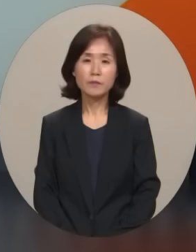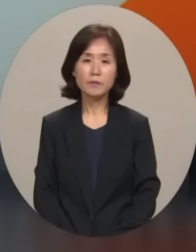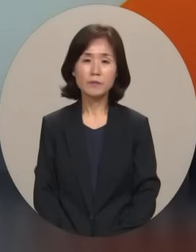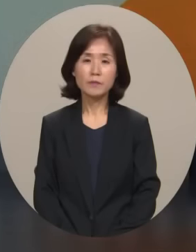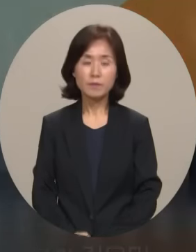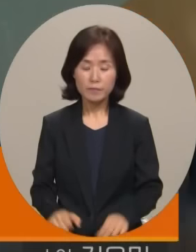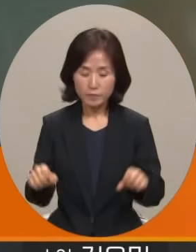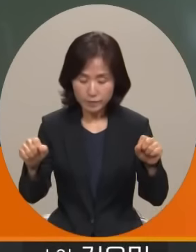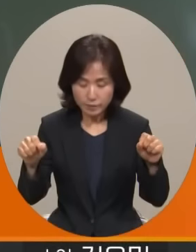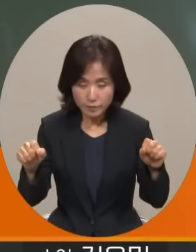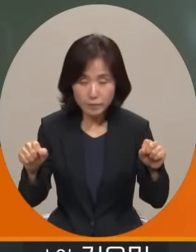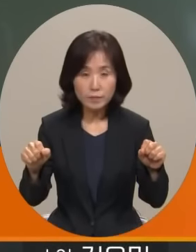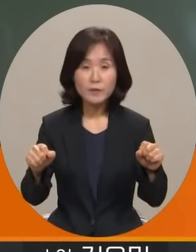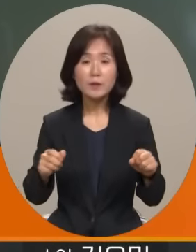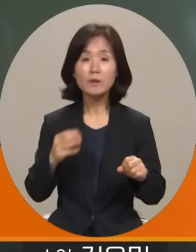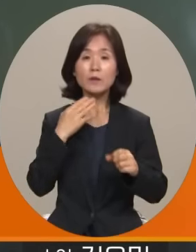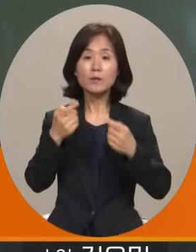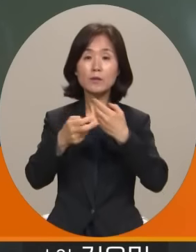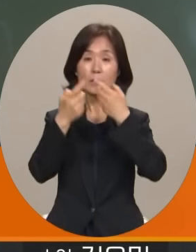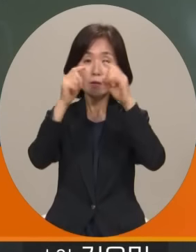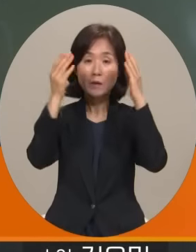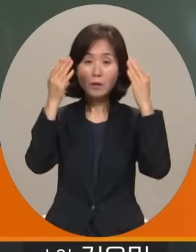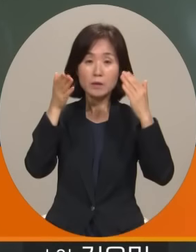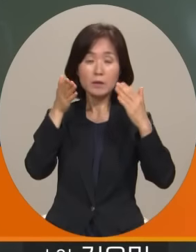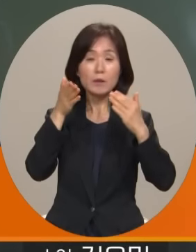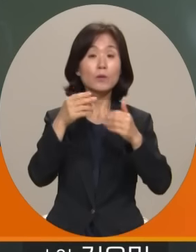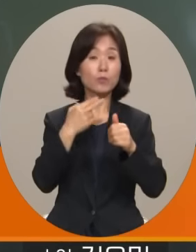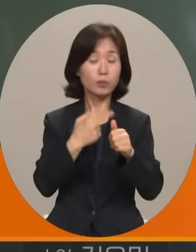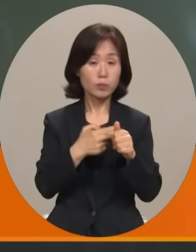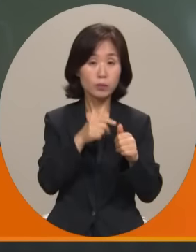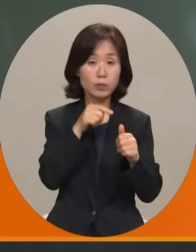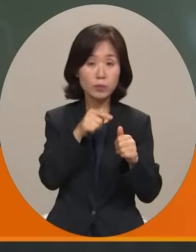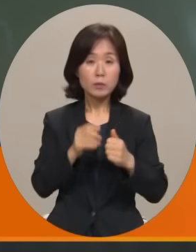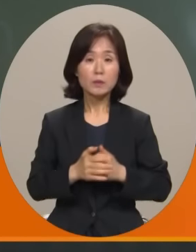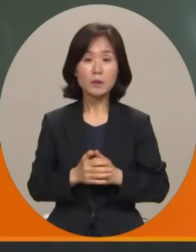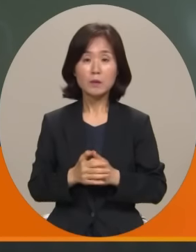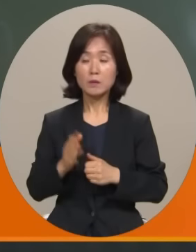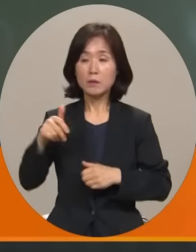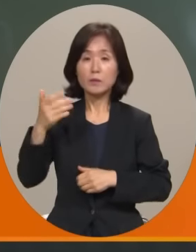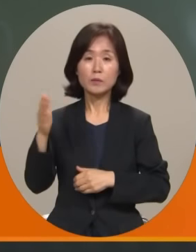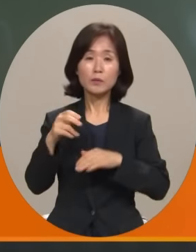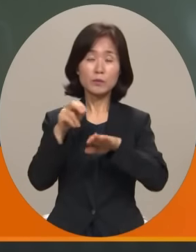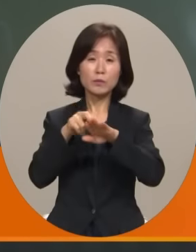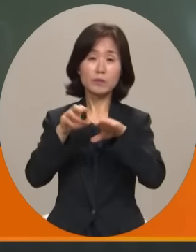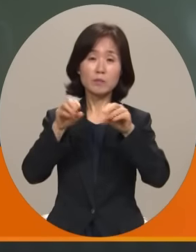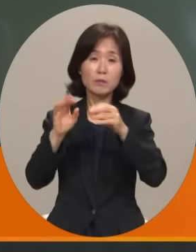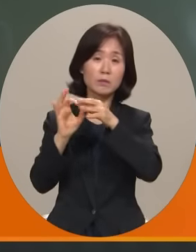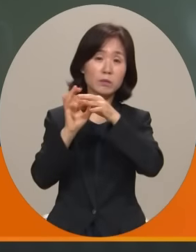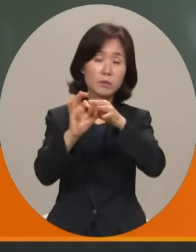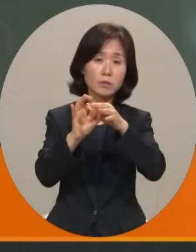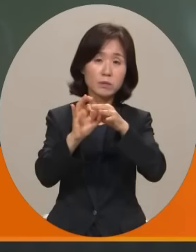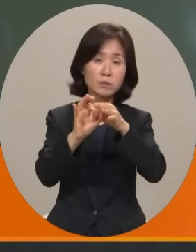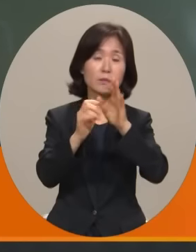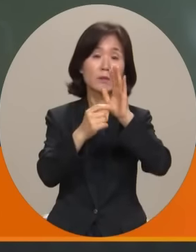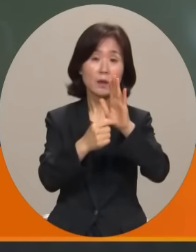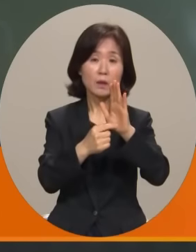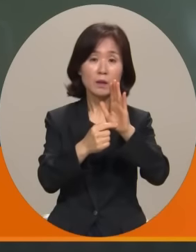서울대 의과대학 교수들이 다음 주부터 진료를 무기한 중단하겠다고 밝힌 가운데이 다른